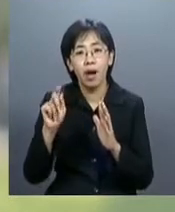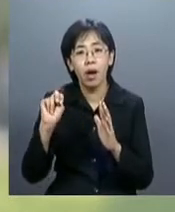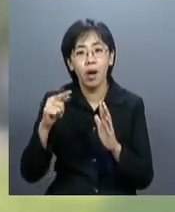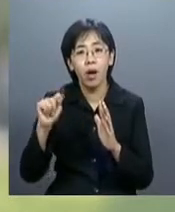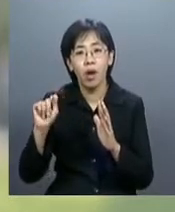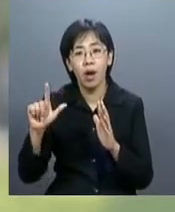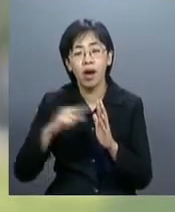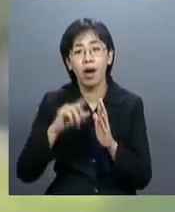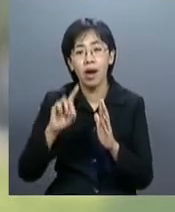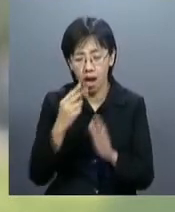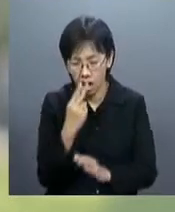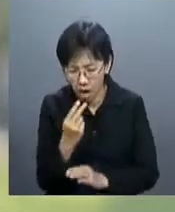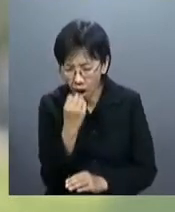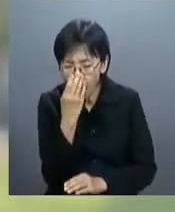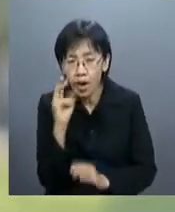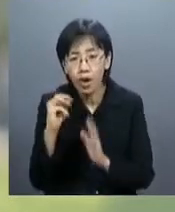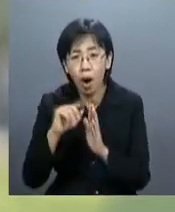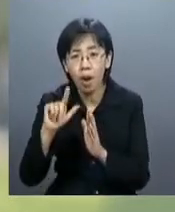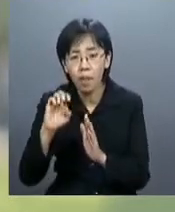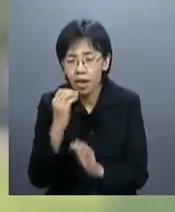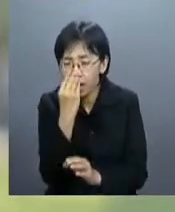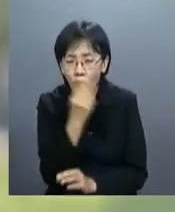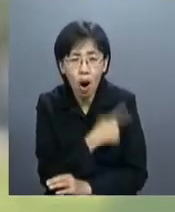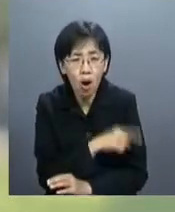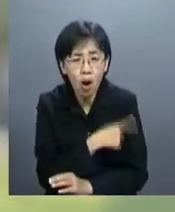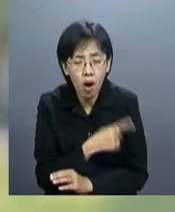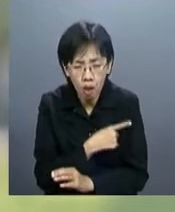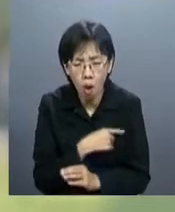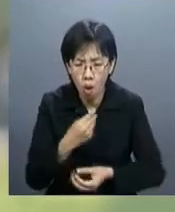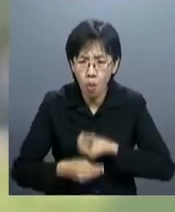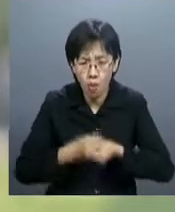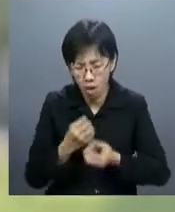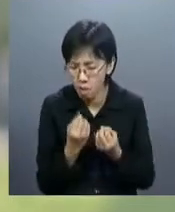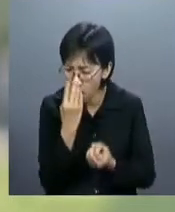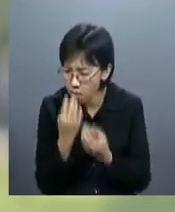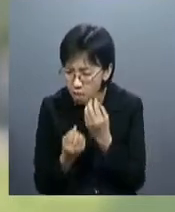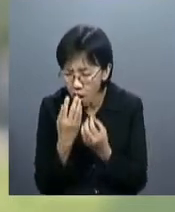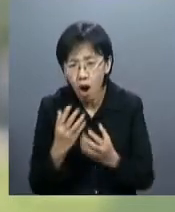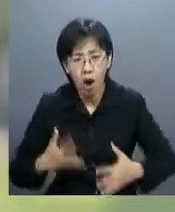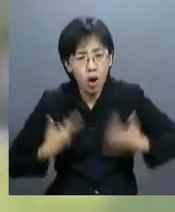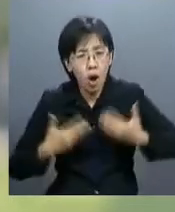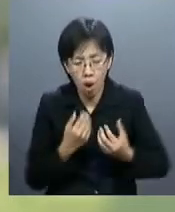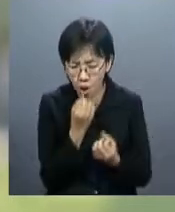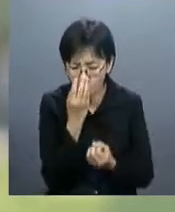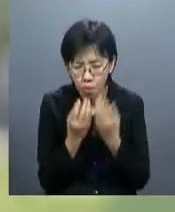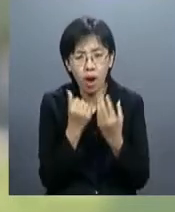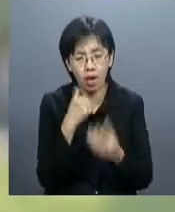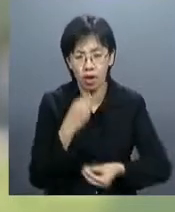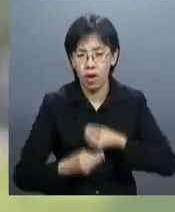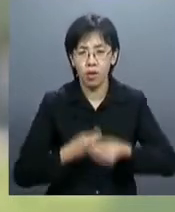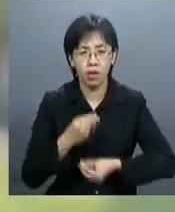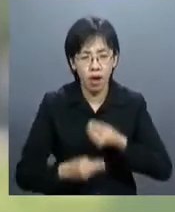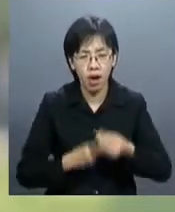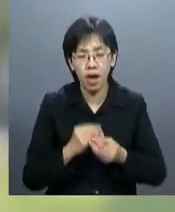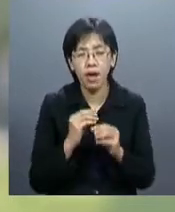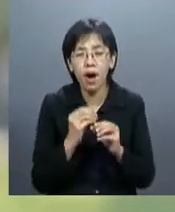พบว่าดอกมะลิซึ่งเป็นสินค้าหลักของตลาดแห่งนี้เติบโตได้ดีและออกดอกมากในฤดูร้อนค่ะส่งผลดีต่อแม่ค้าและผู้ขายพว